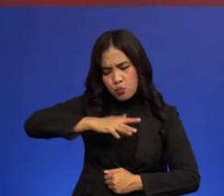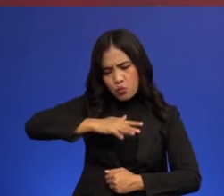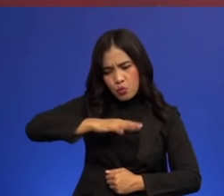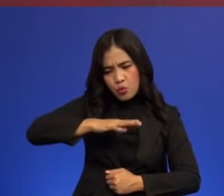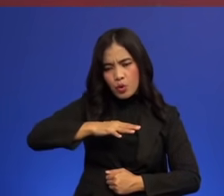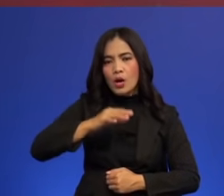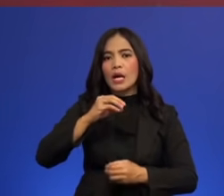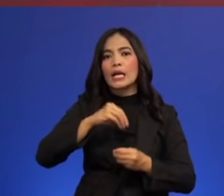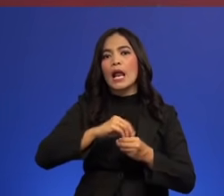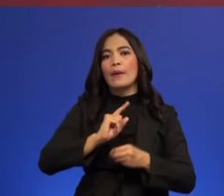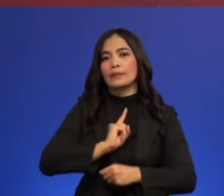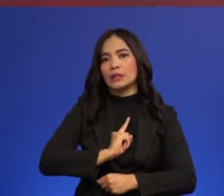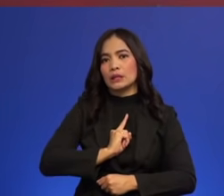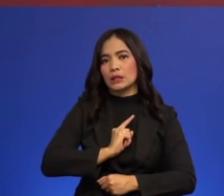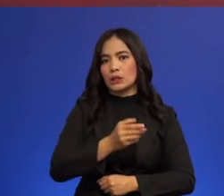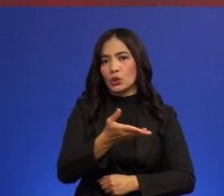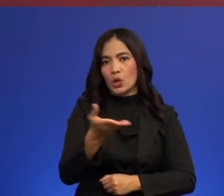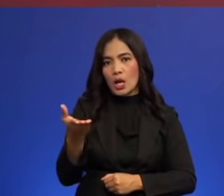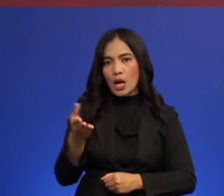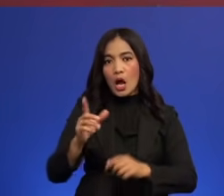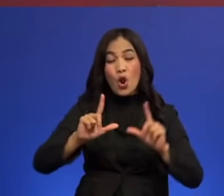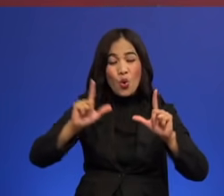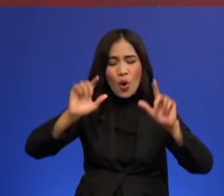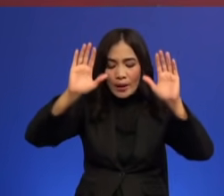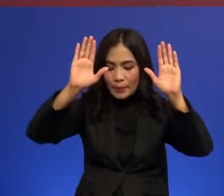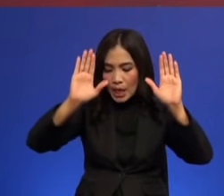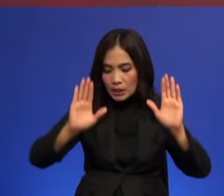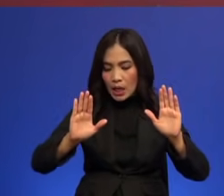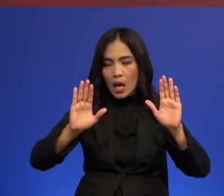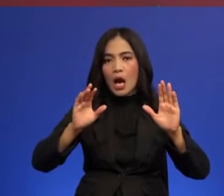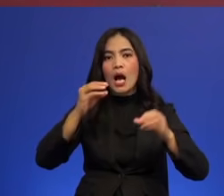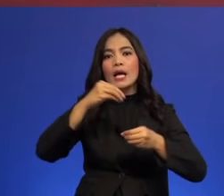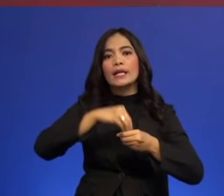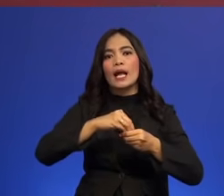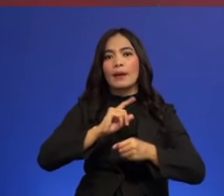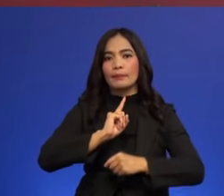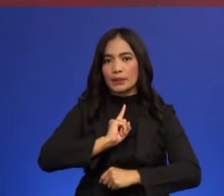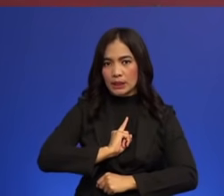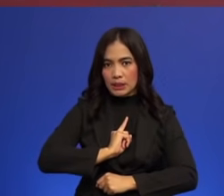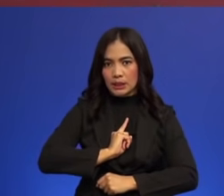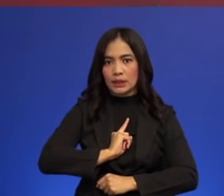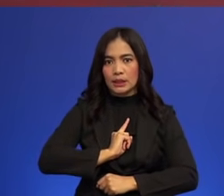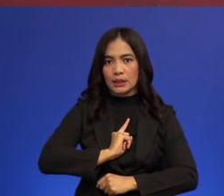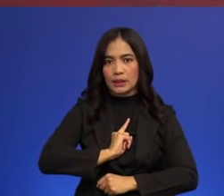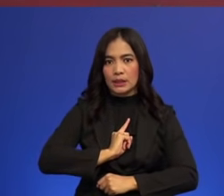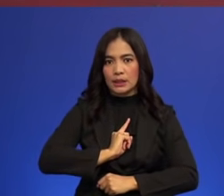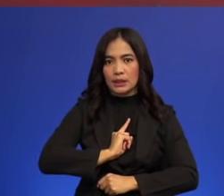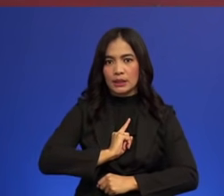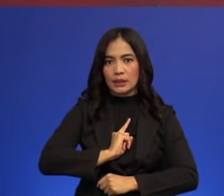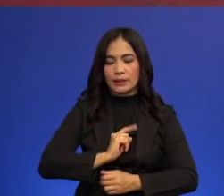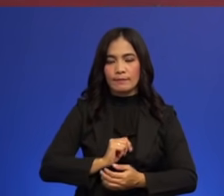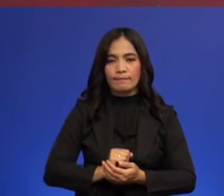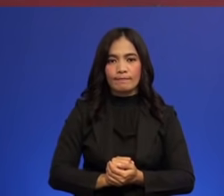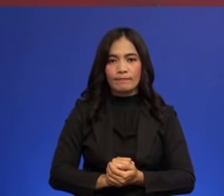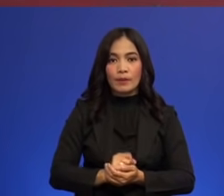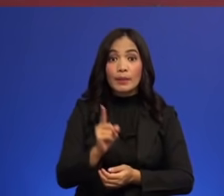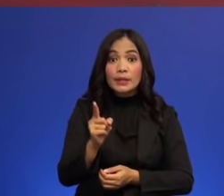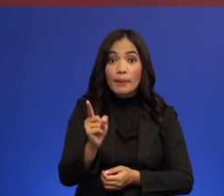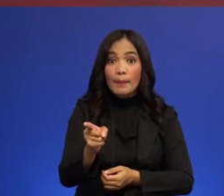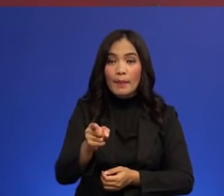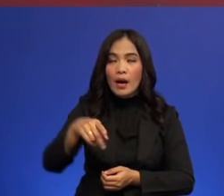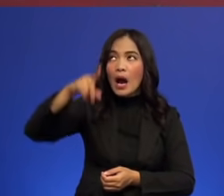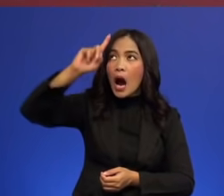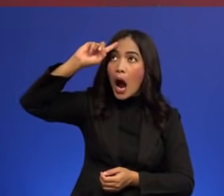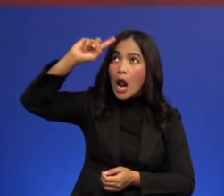kegentaran, satu kedahsyatan di dalam diri saudara. Dia